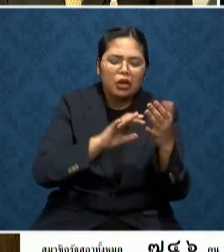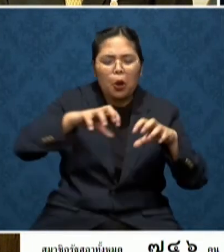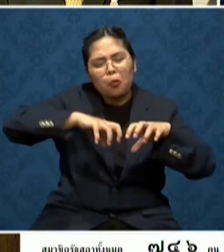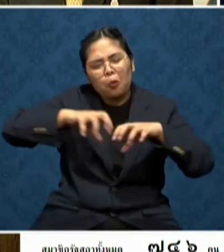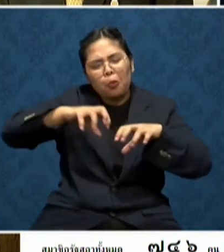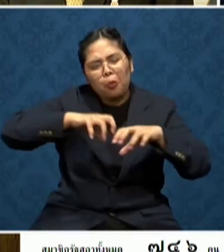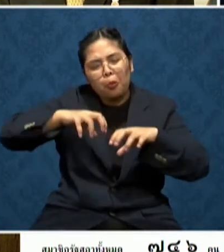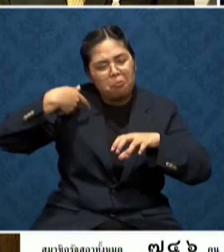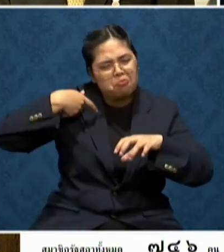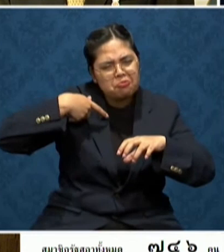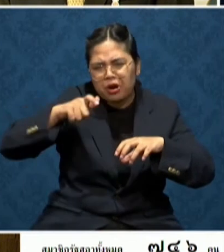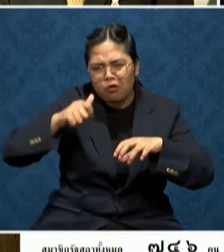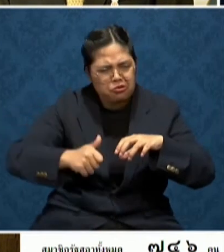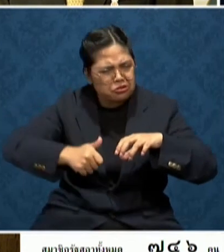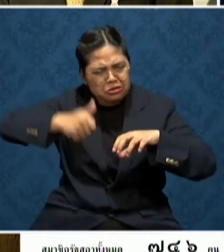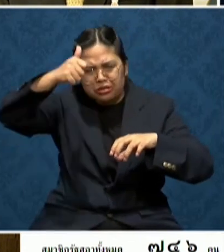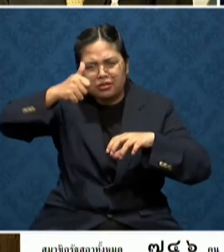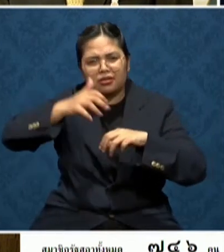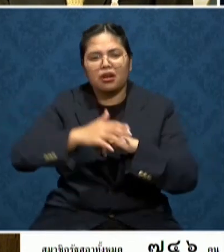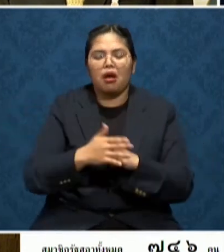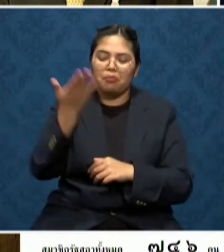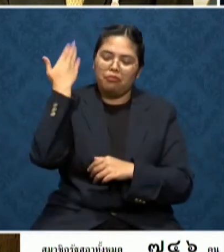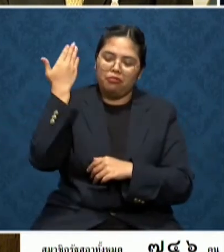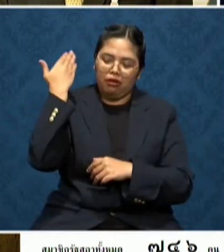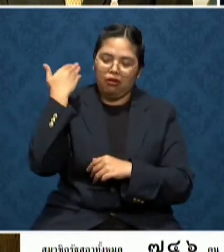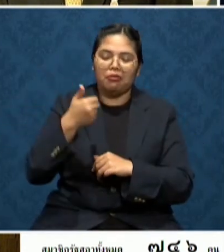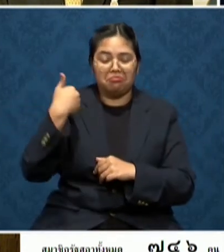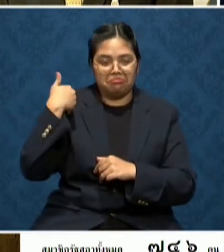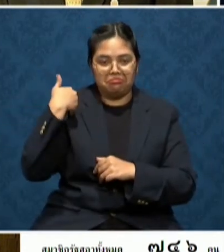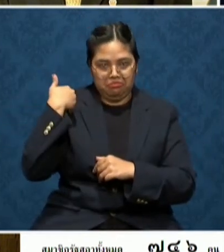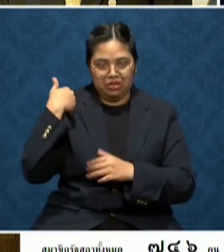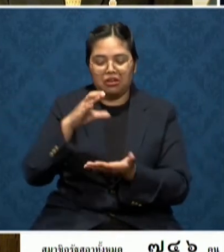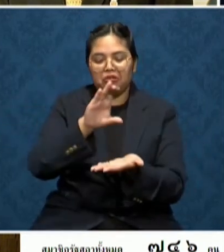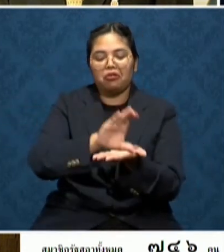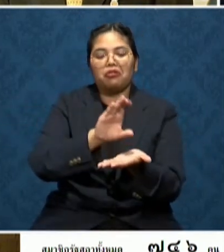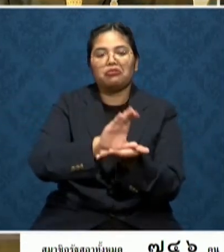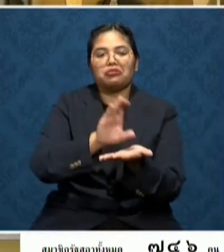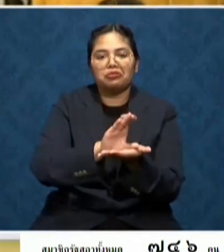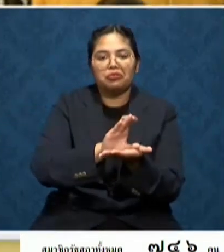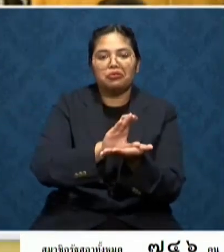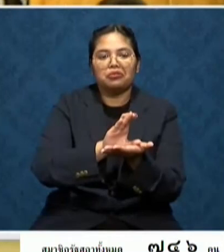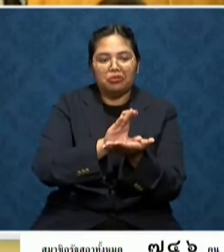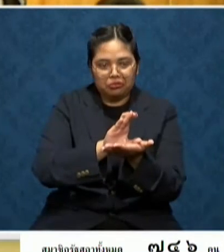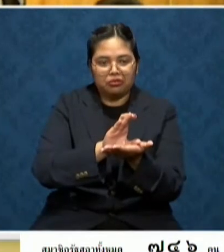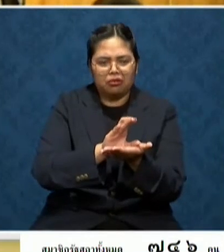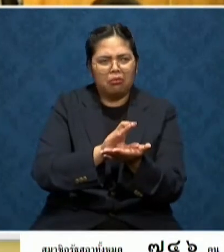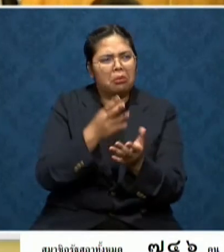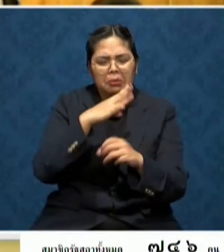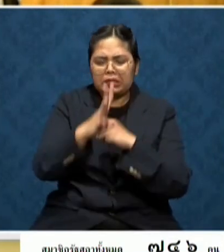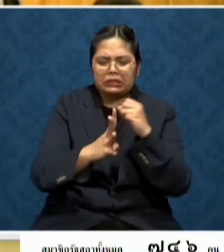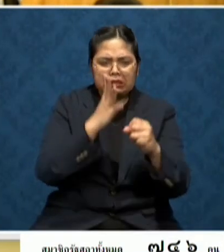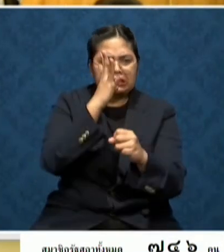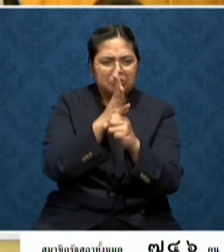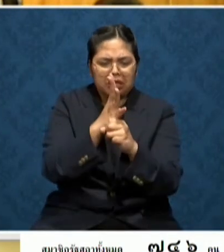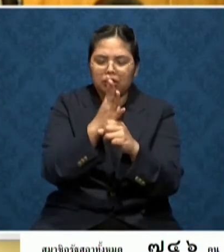มีแนวความคิดที่จะตั้งกองทุนความมั่งคั่งแห่งชาติแต่ในที่สุดตลอด 4ปีหรือไม่ถึง 4ปีเนี่ย